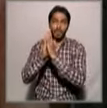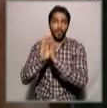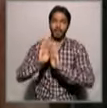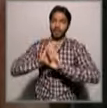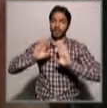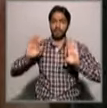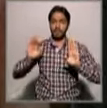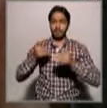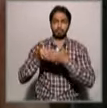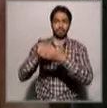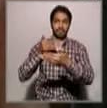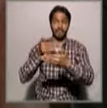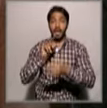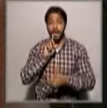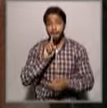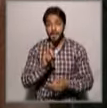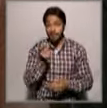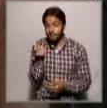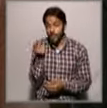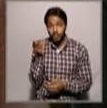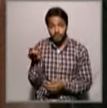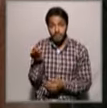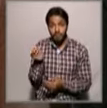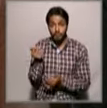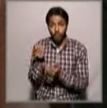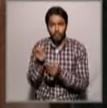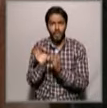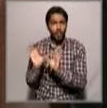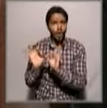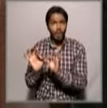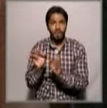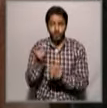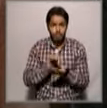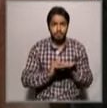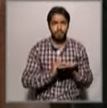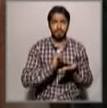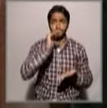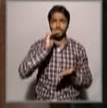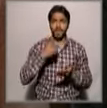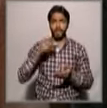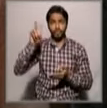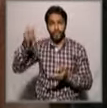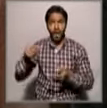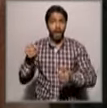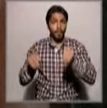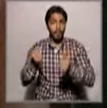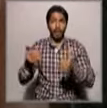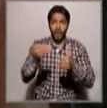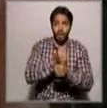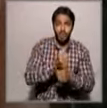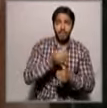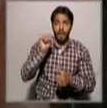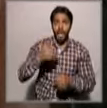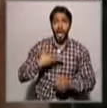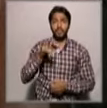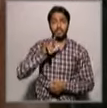بعيد عن المخدرات خالص، بس بنفس الفلوس دي جاب عربية واشتغل فيها وكده. هو فلوسه كده حرام؟ وحرام ان هو يطلع عمرة